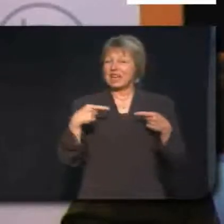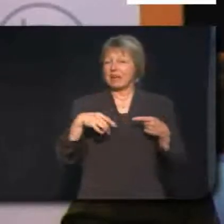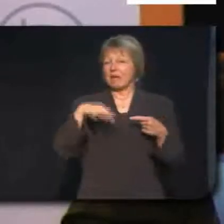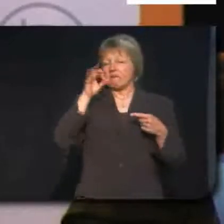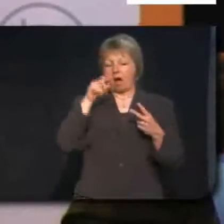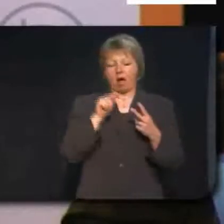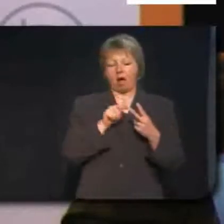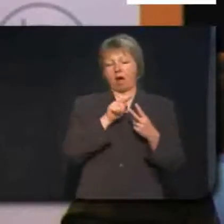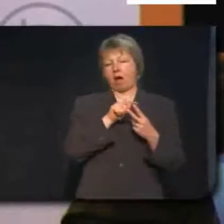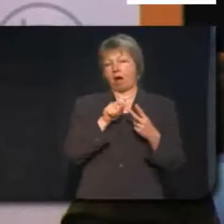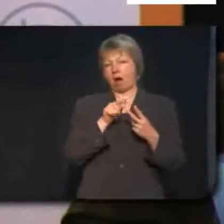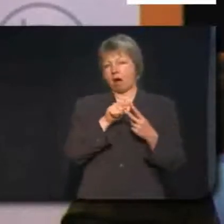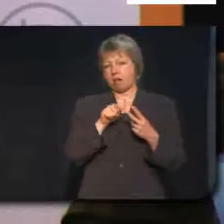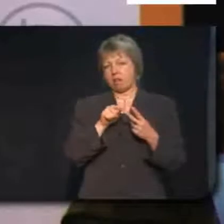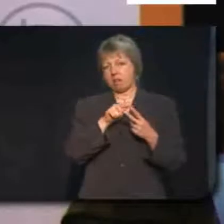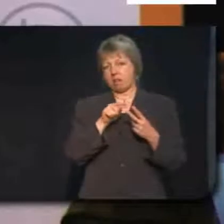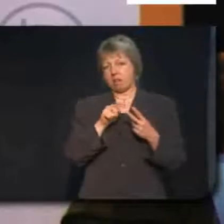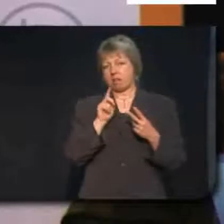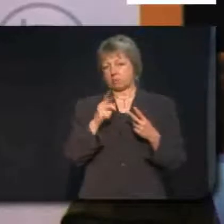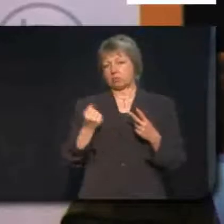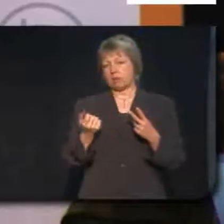gegeneinander abgestimmt